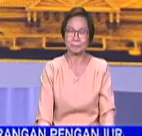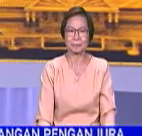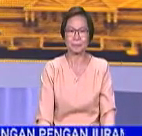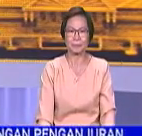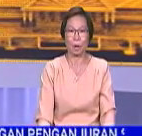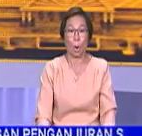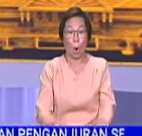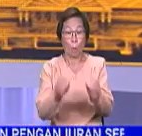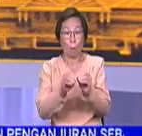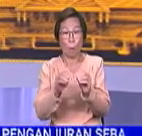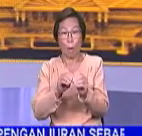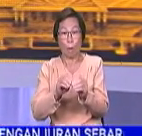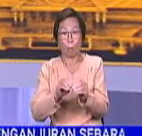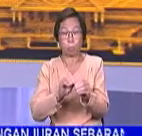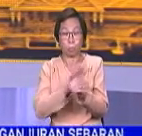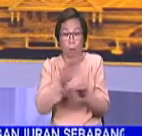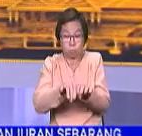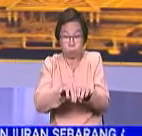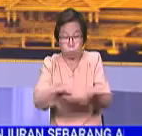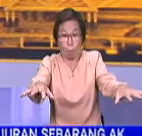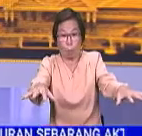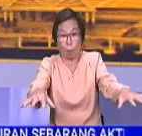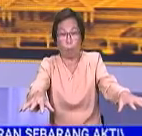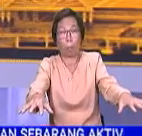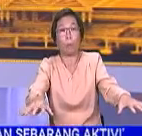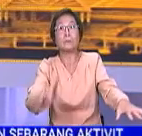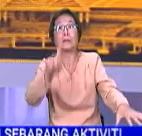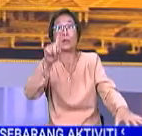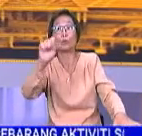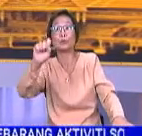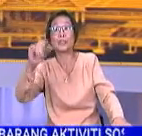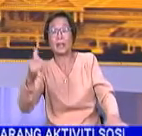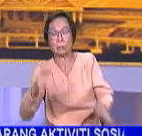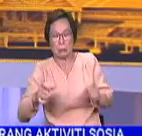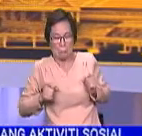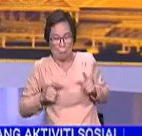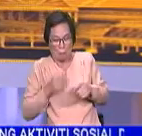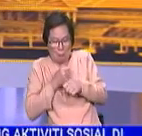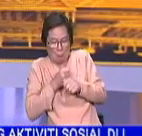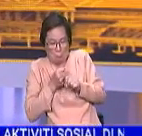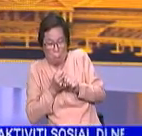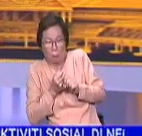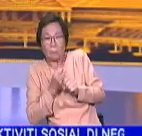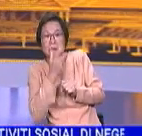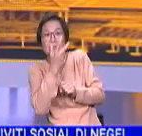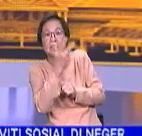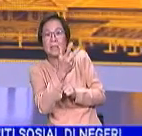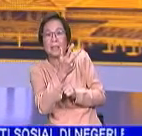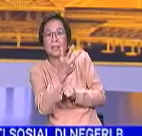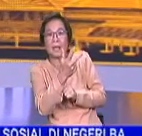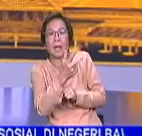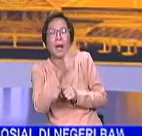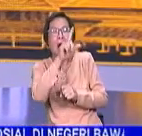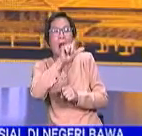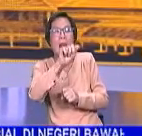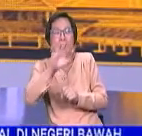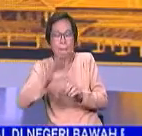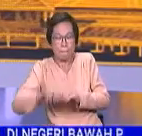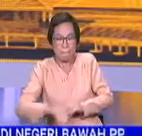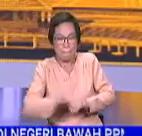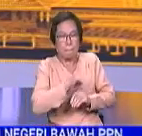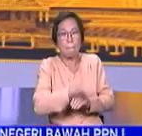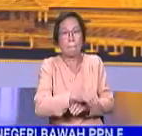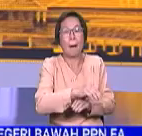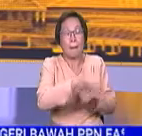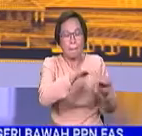peningkatan cc jangkitan Qolbi 19 mendorong sebuah Syarikat swasta mencipta 3unit Mal bergerak ujian